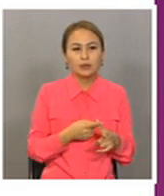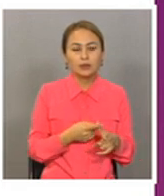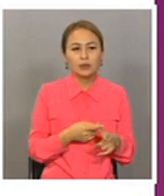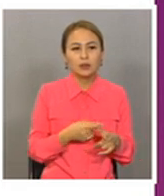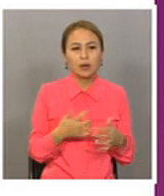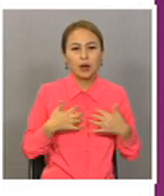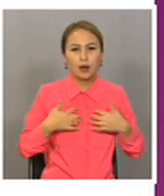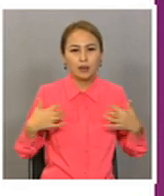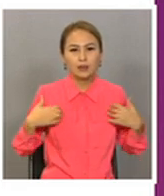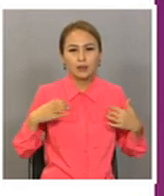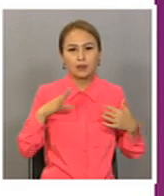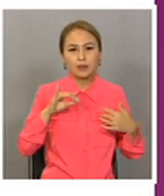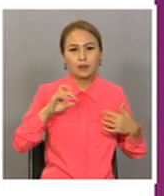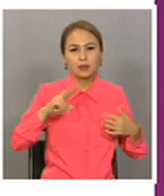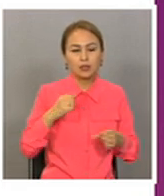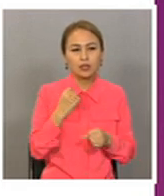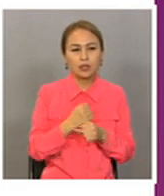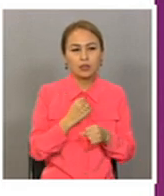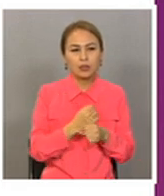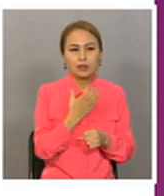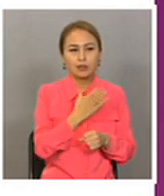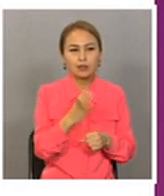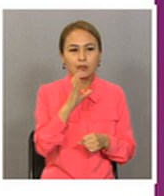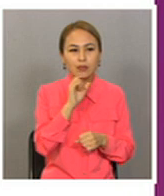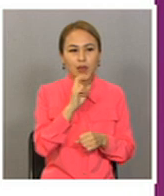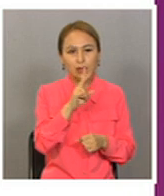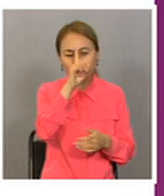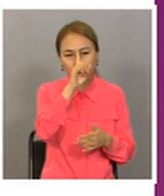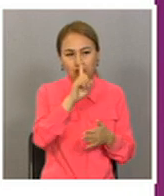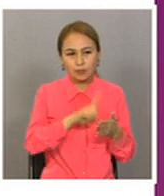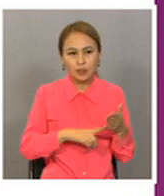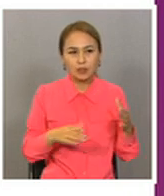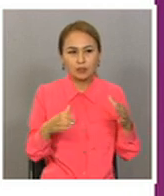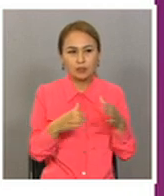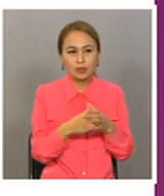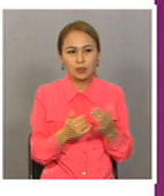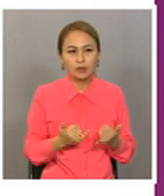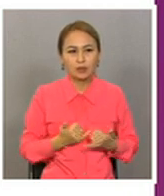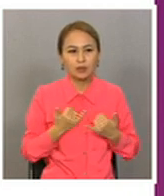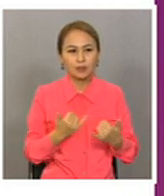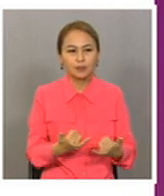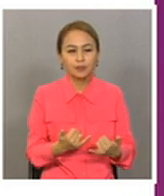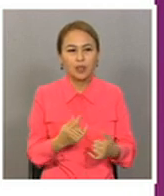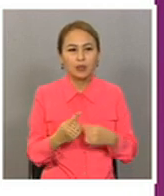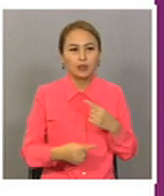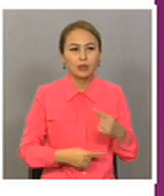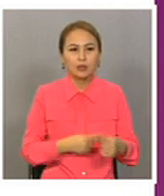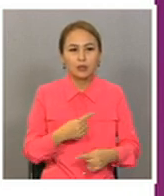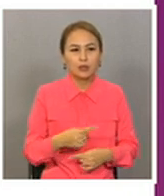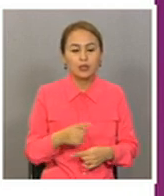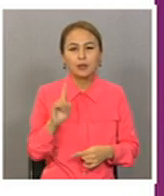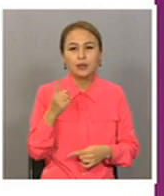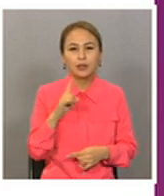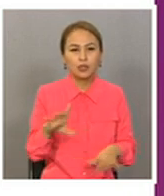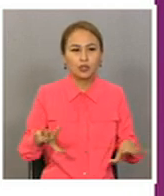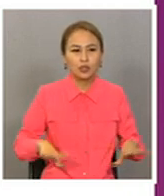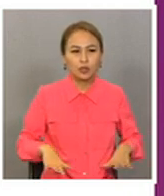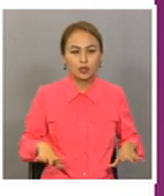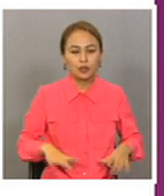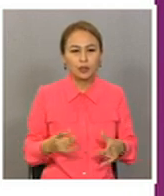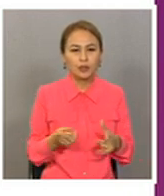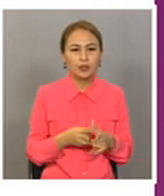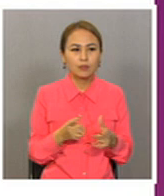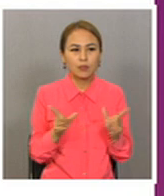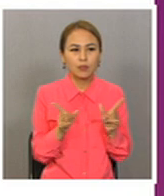стилінде жасалды. Ол сақтардың наным сенімін білдірді. Келесі, неге жылқыны есімен бірге